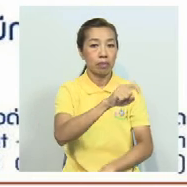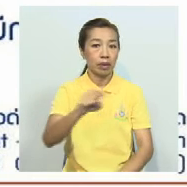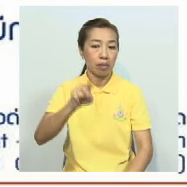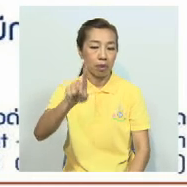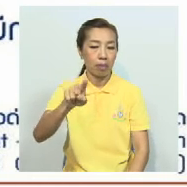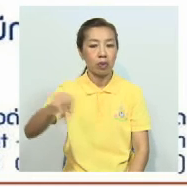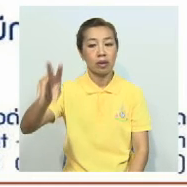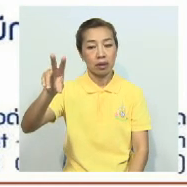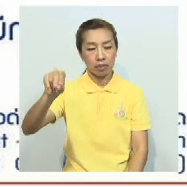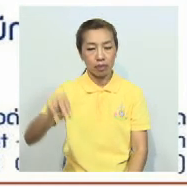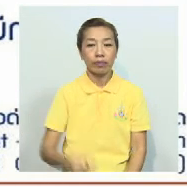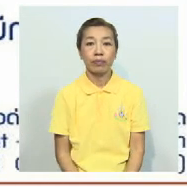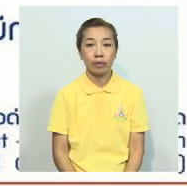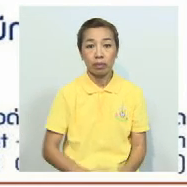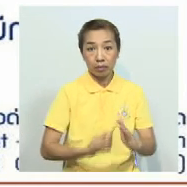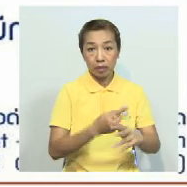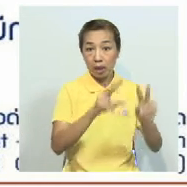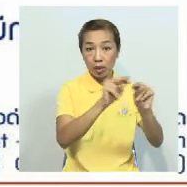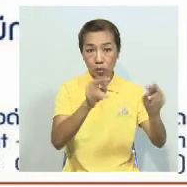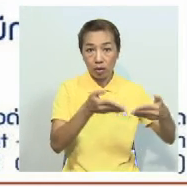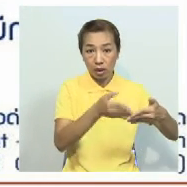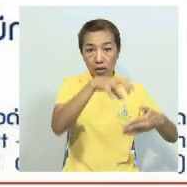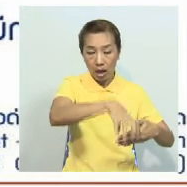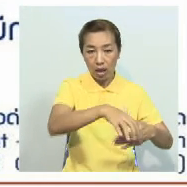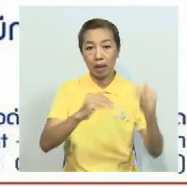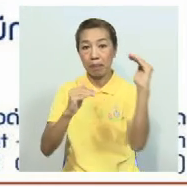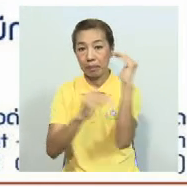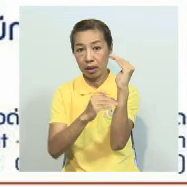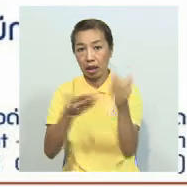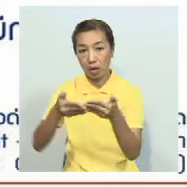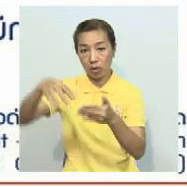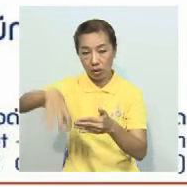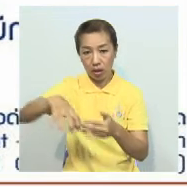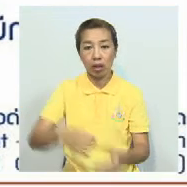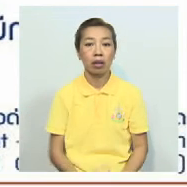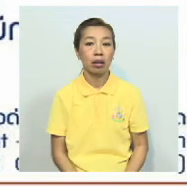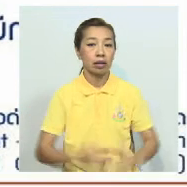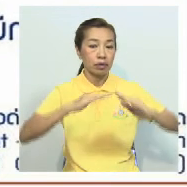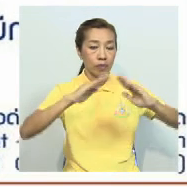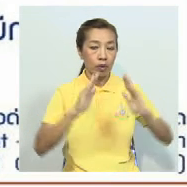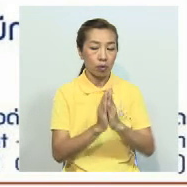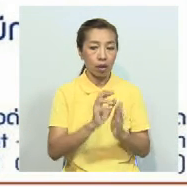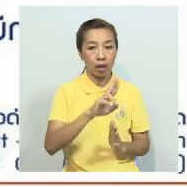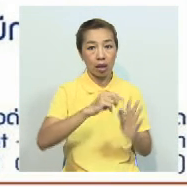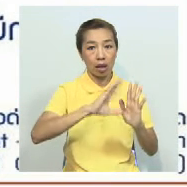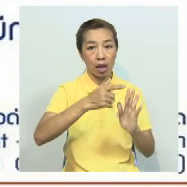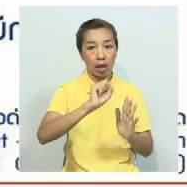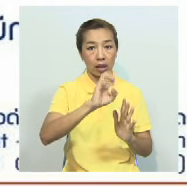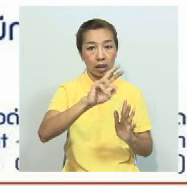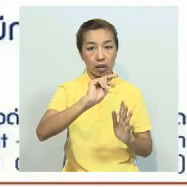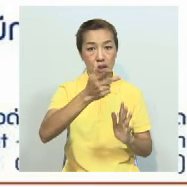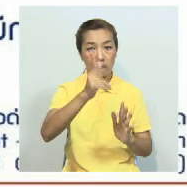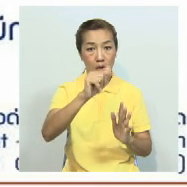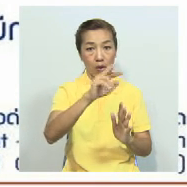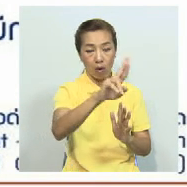หนือนะคะจากนนทบุรีท่าเรือนนทบุรีท่าเรือปิ่นเกล้ารอบด้านใต้จากวัดราชสิงห์ขอนท่าเรือ